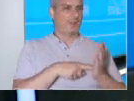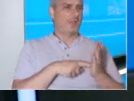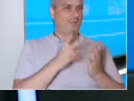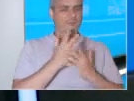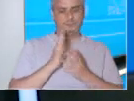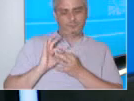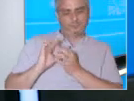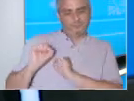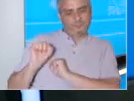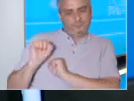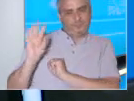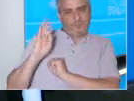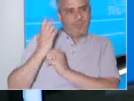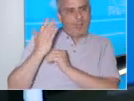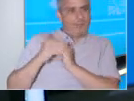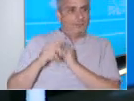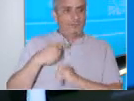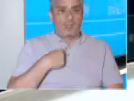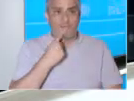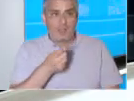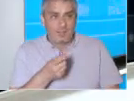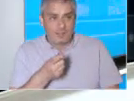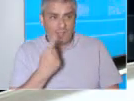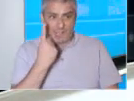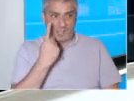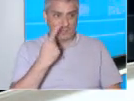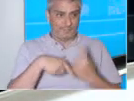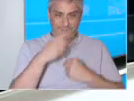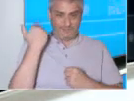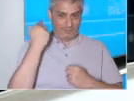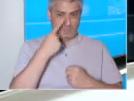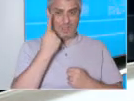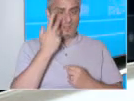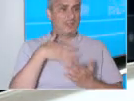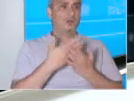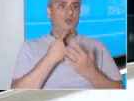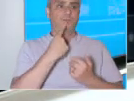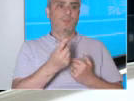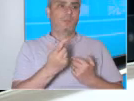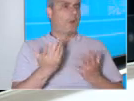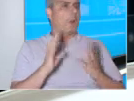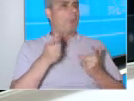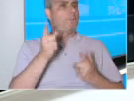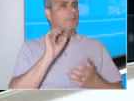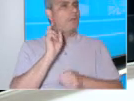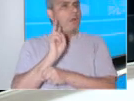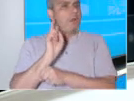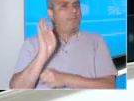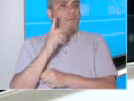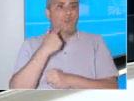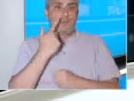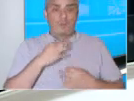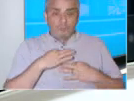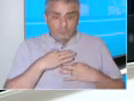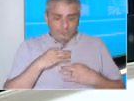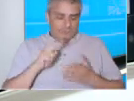נדבק לנתניהו עד הסוף. אני חייב לספר לך שבאחד מהסבבים הקודמים, אחד היועצים אמר לו, למה אתה נדבק לנתניהו? והוא אמר,